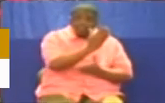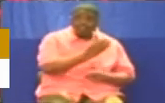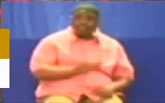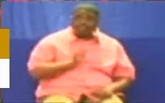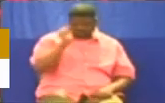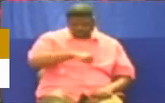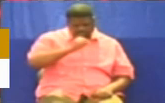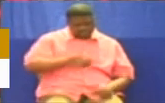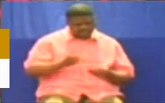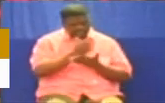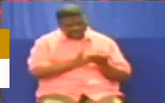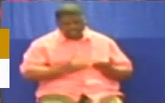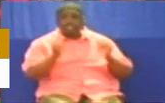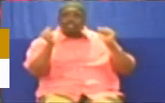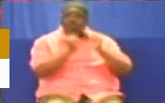Sehemu ya 9 inafikiwa?